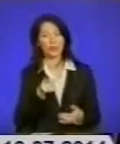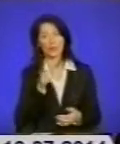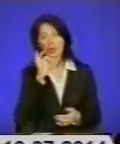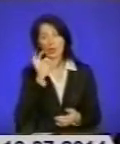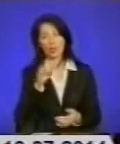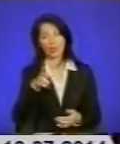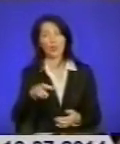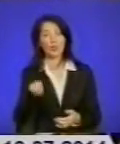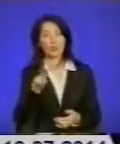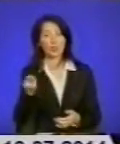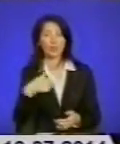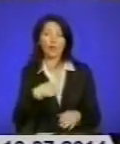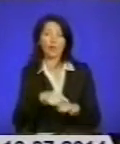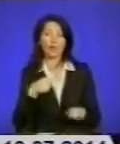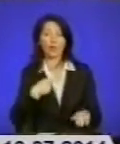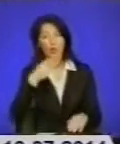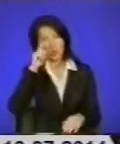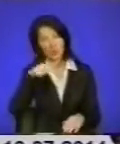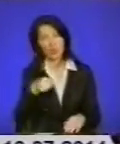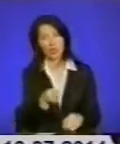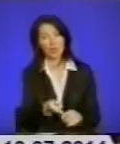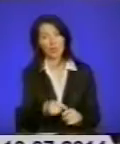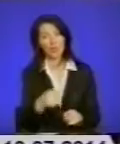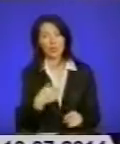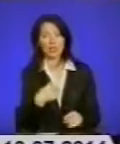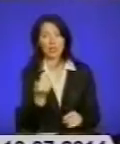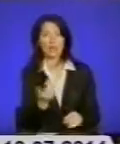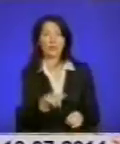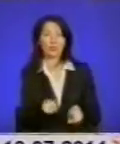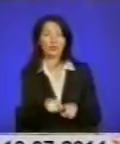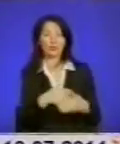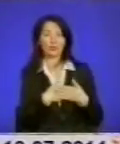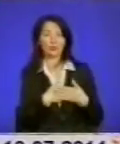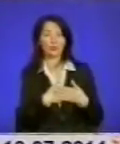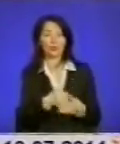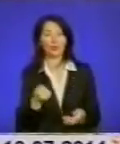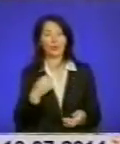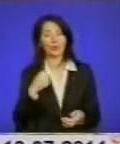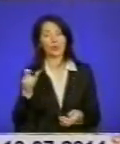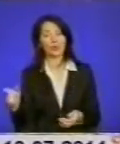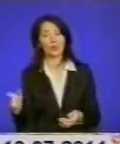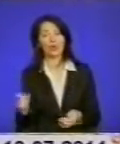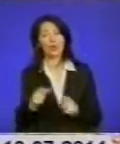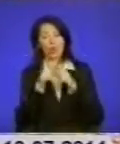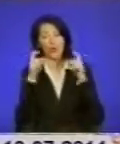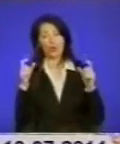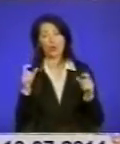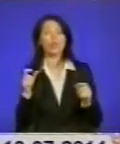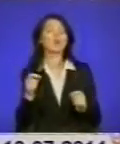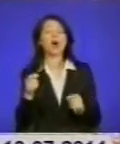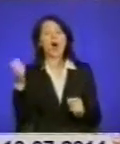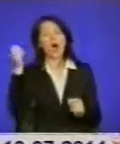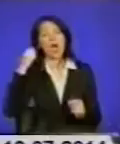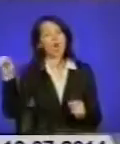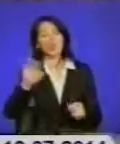відчуваю, я знаю про це. І я вас дуже люблю». Військові, вигукуючи гасло «Герої не